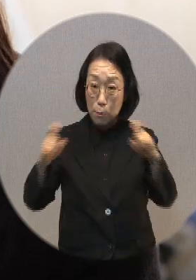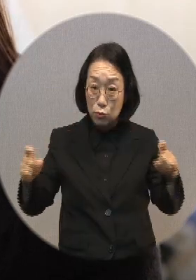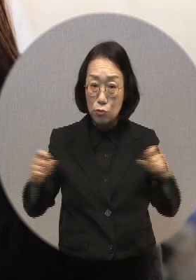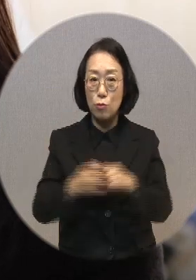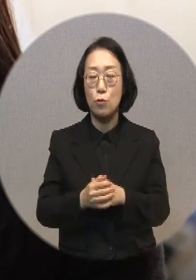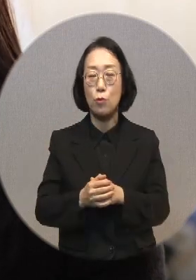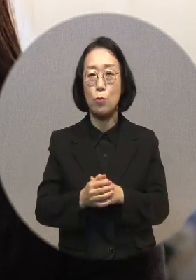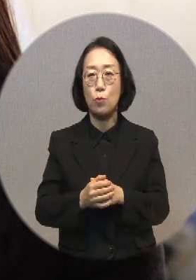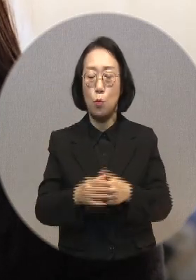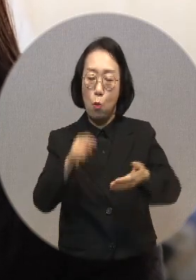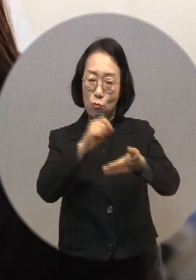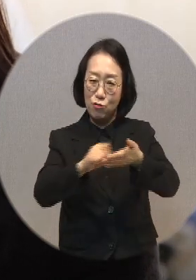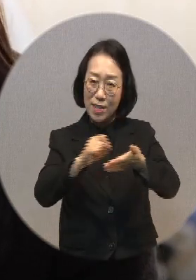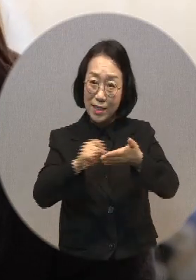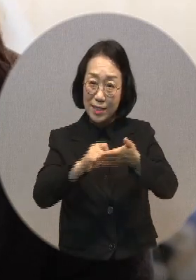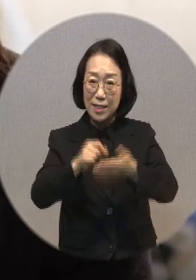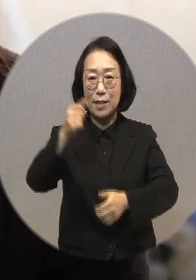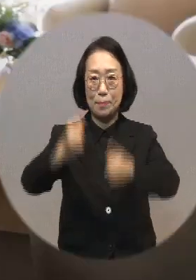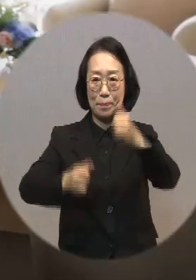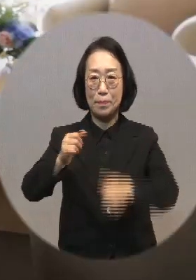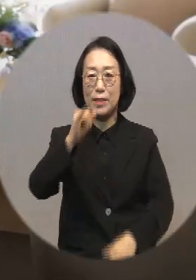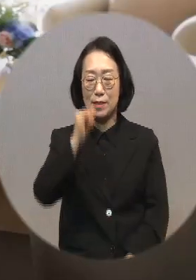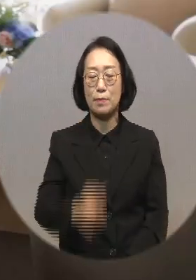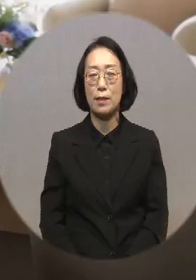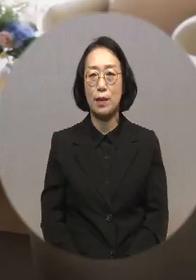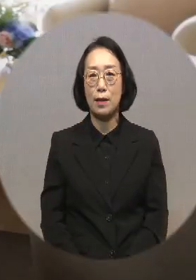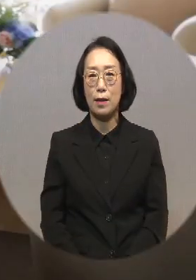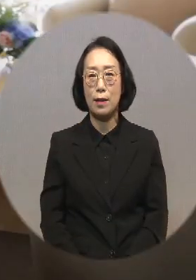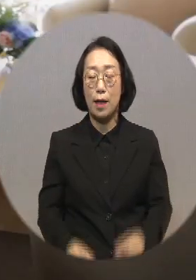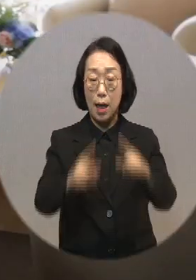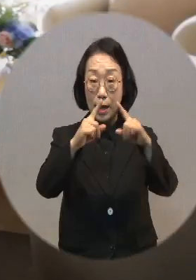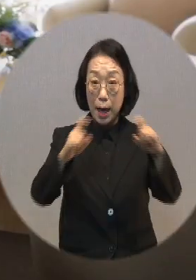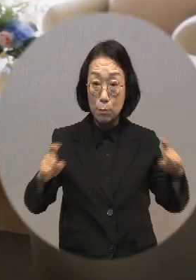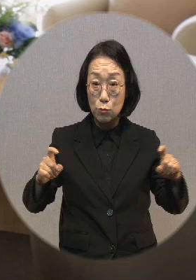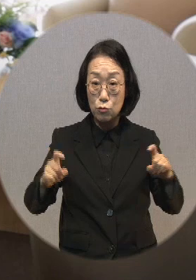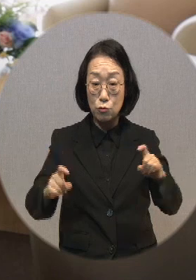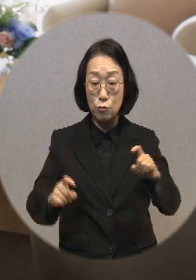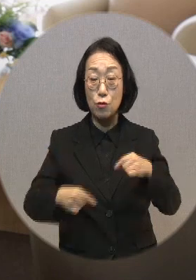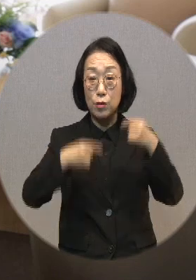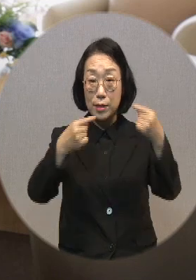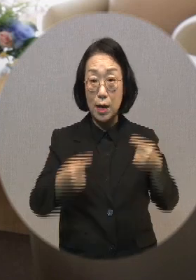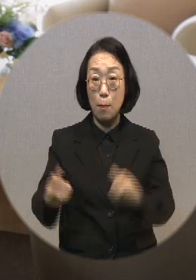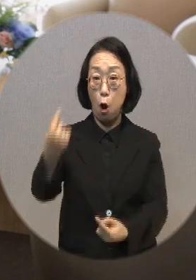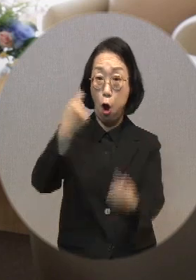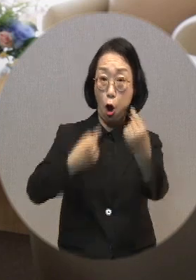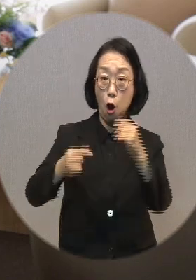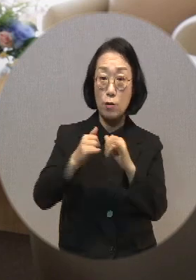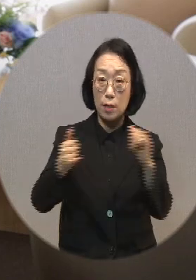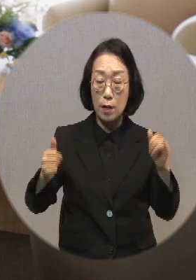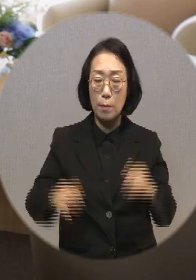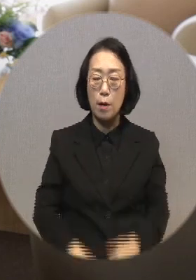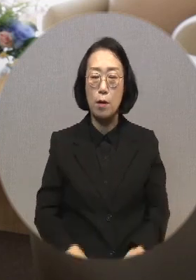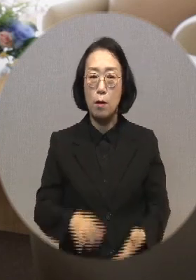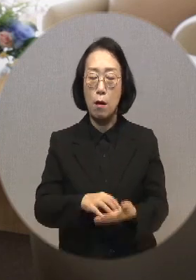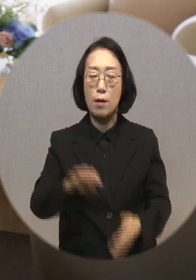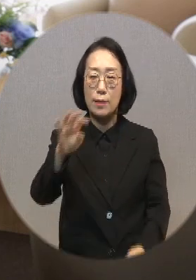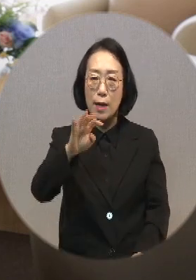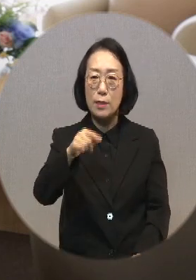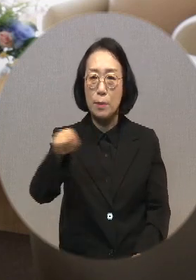DMZ 100일장으로 구성이 됐습니다. 이번에 캠프 참여하신 분들은 전국에서 모인 40에서